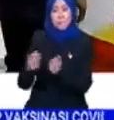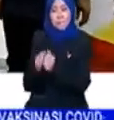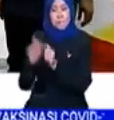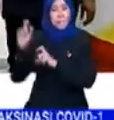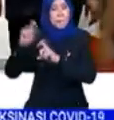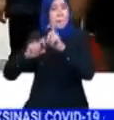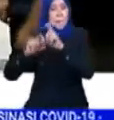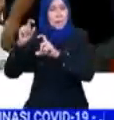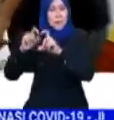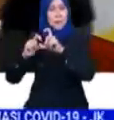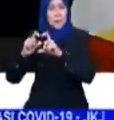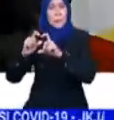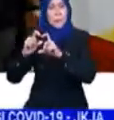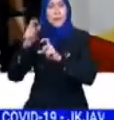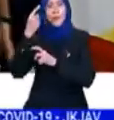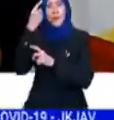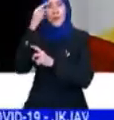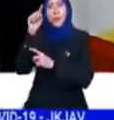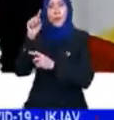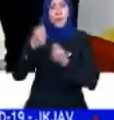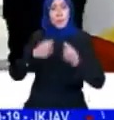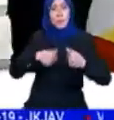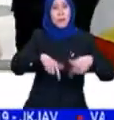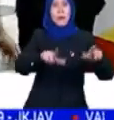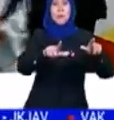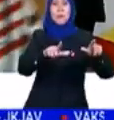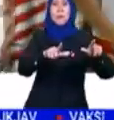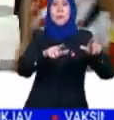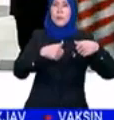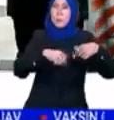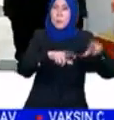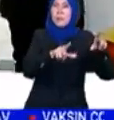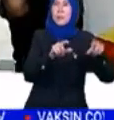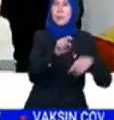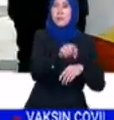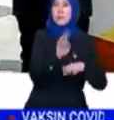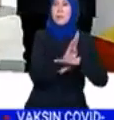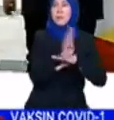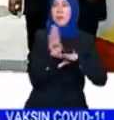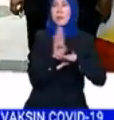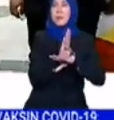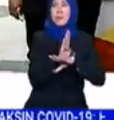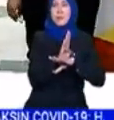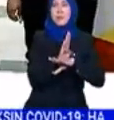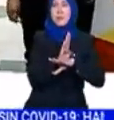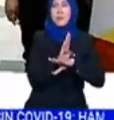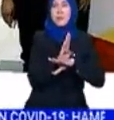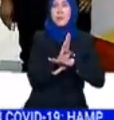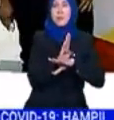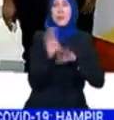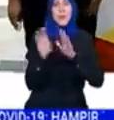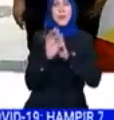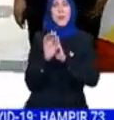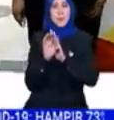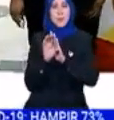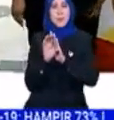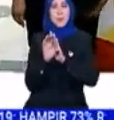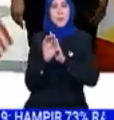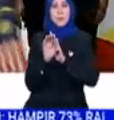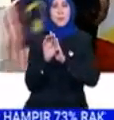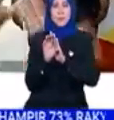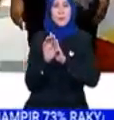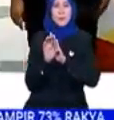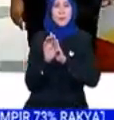pihak bandara ya bentuk supaya membenarkan meike eh banyak Gem macam pada high